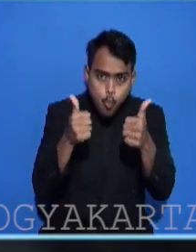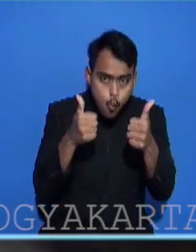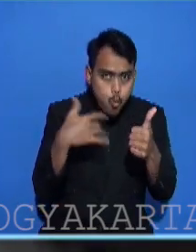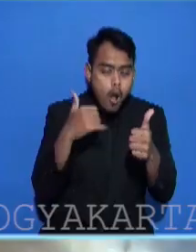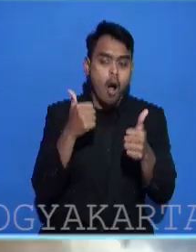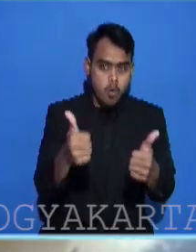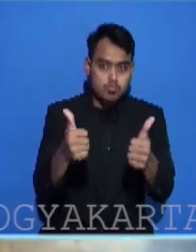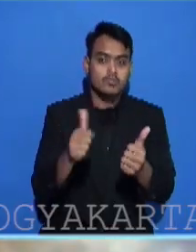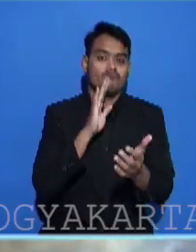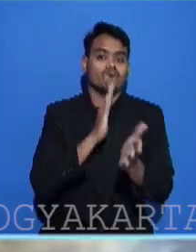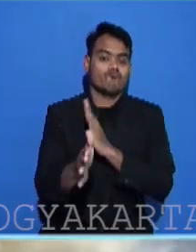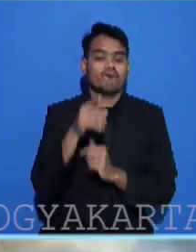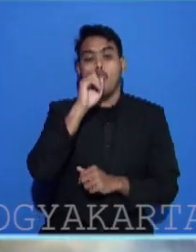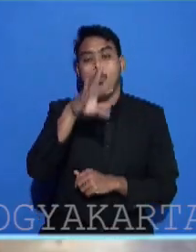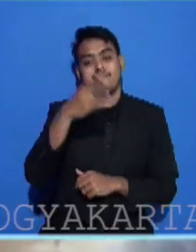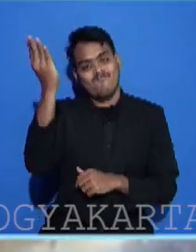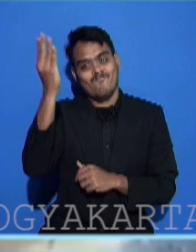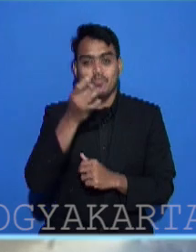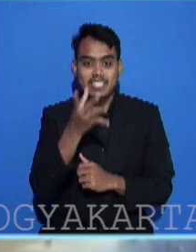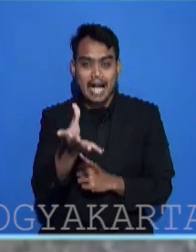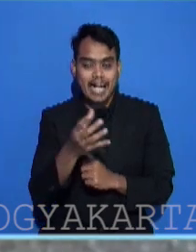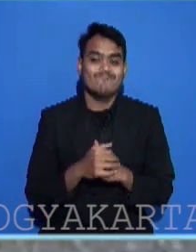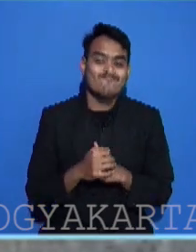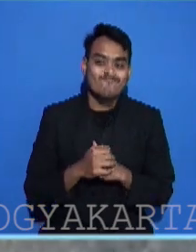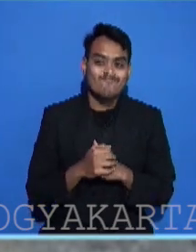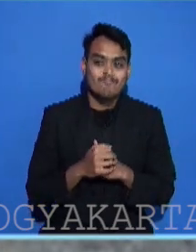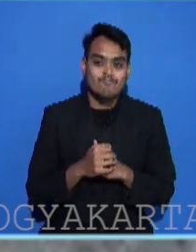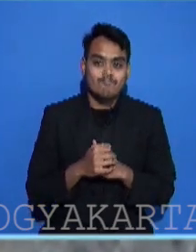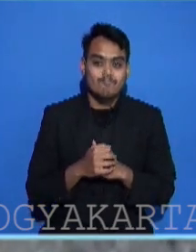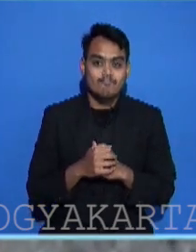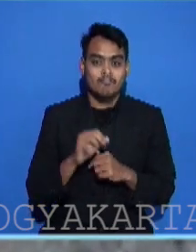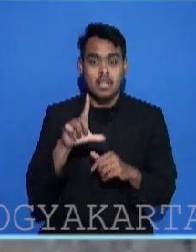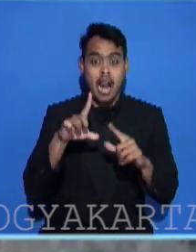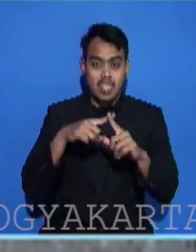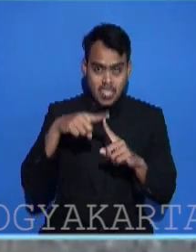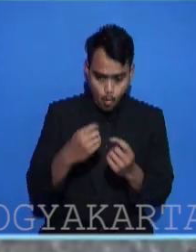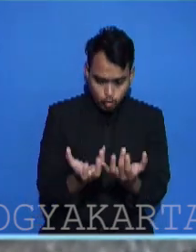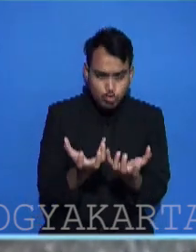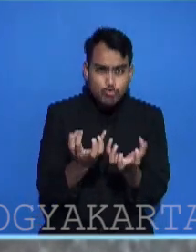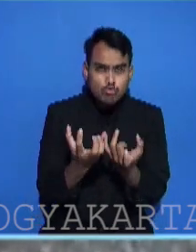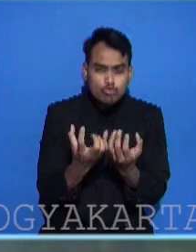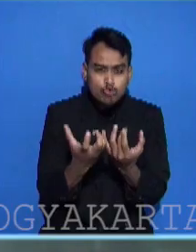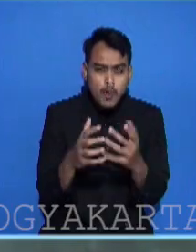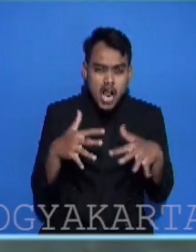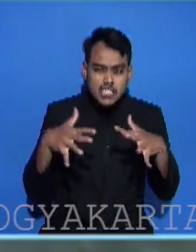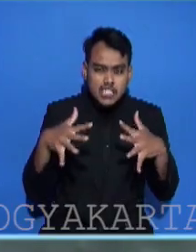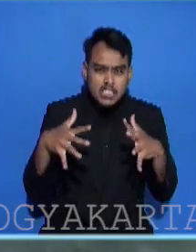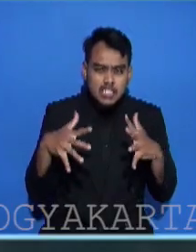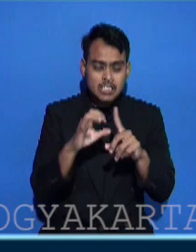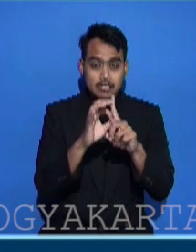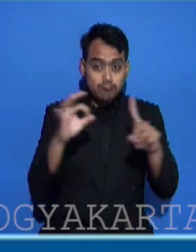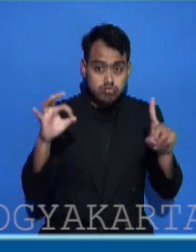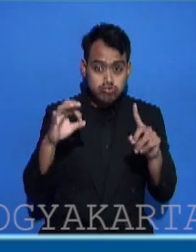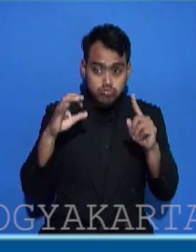salajengipun dipun pesem ing tingkel mirunggan ginakaken latu ingkang suhunipun langkung saking 1000 derajat. Sepindah niku kar